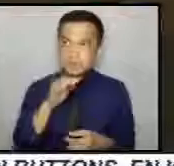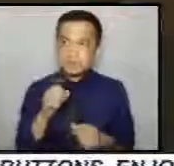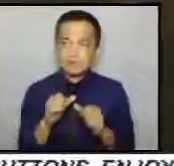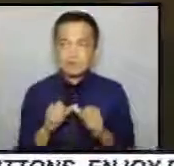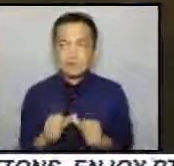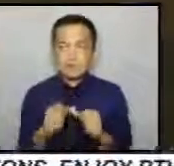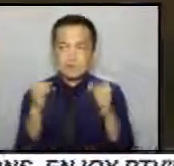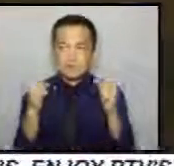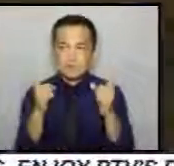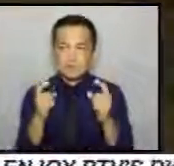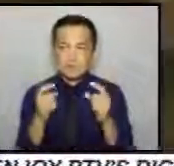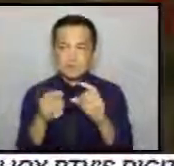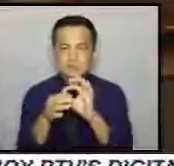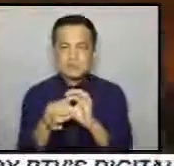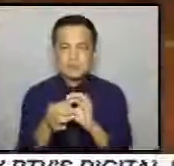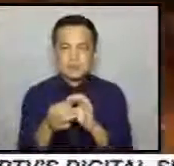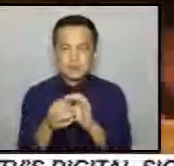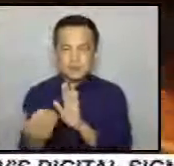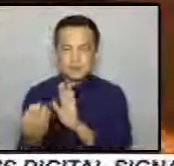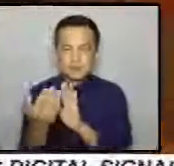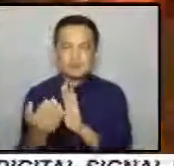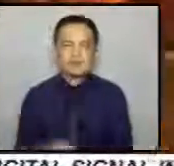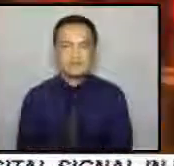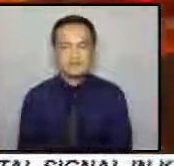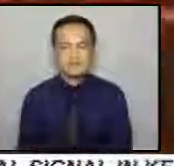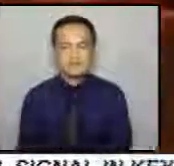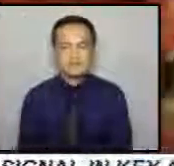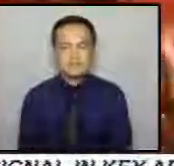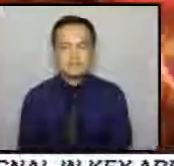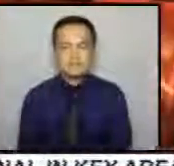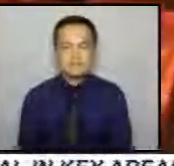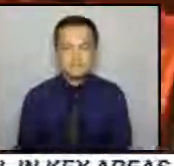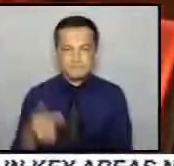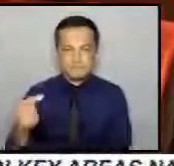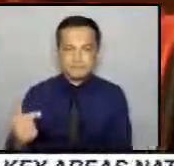makiisa sa pagsalubong nito. Bernard